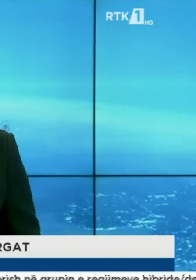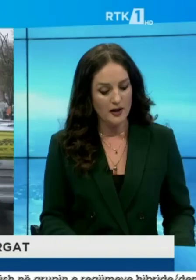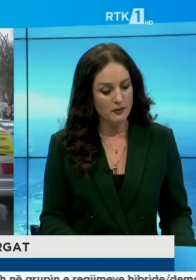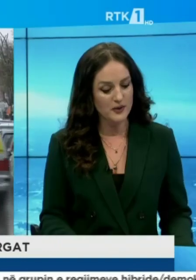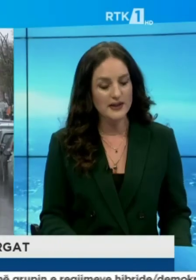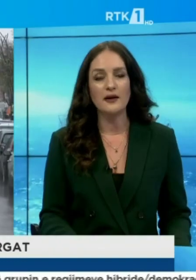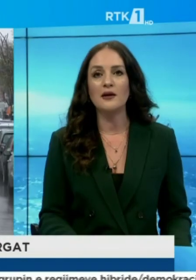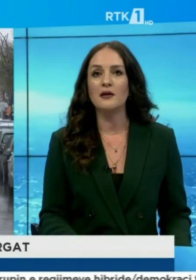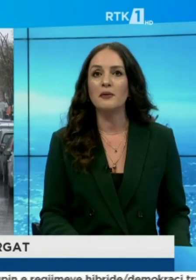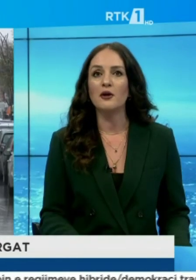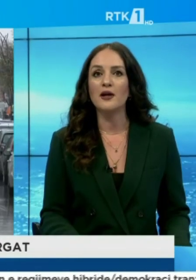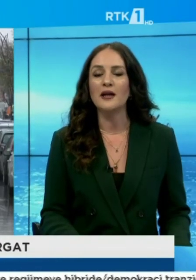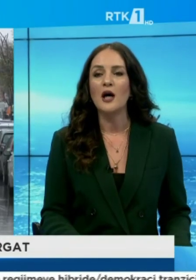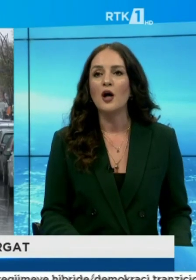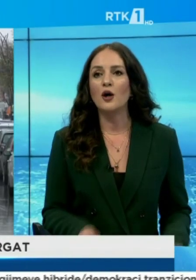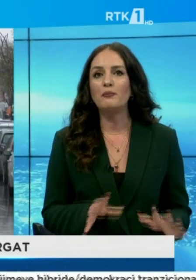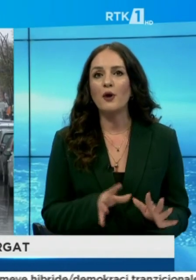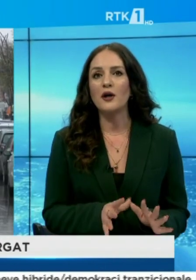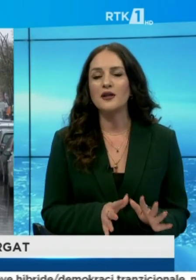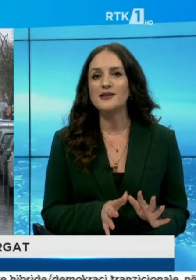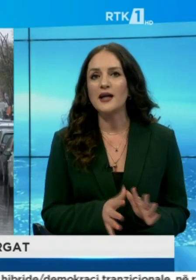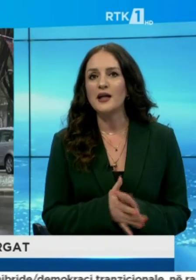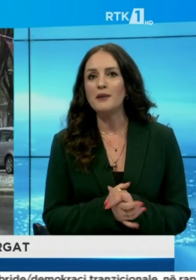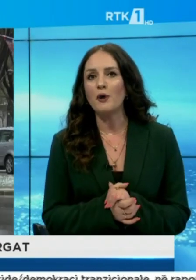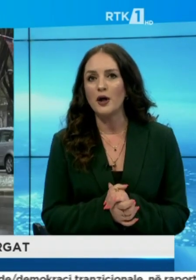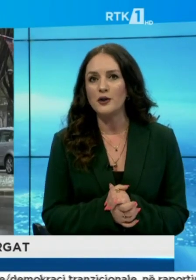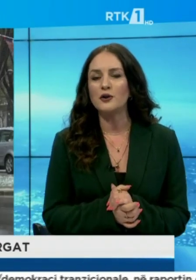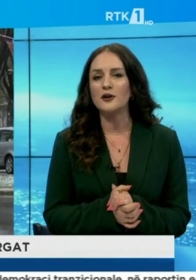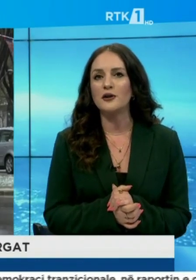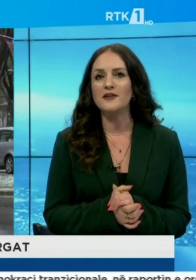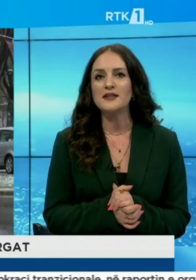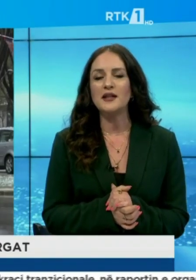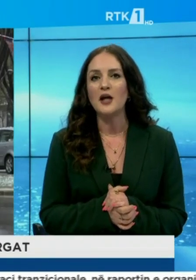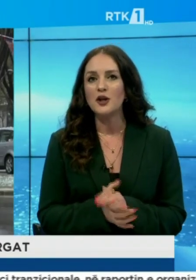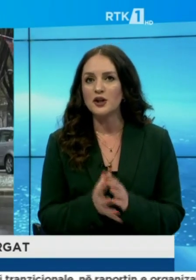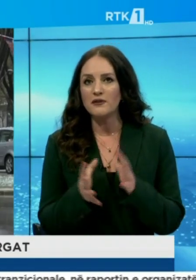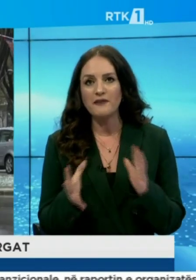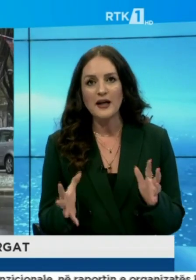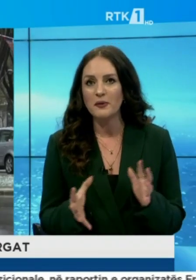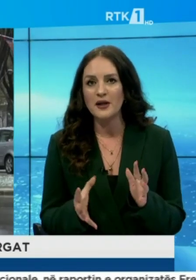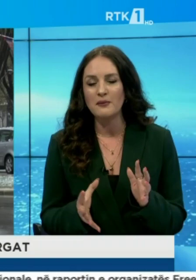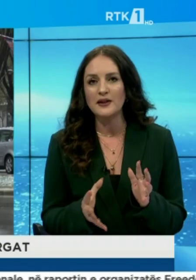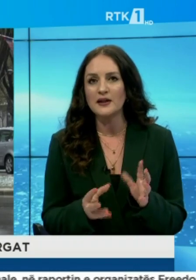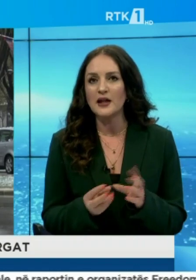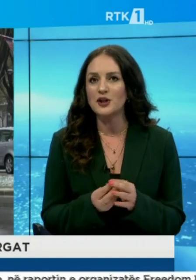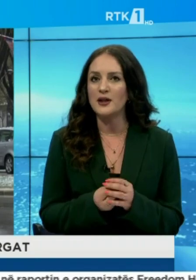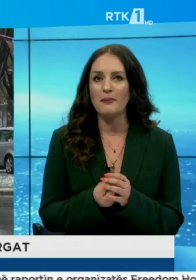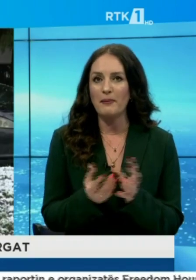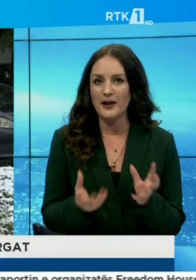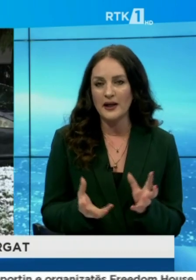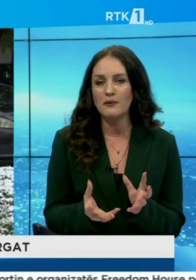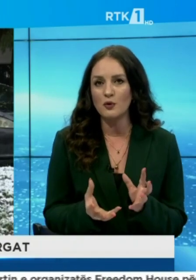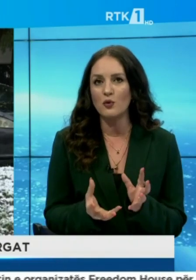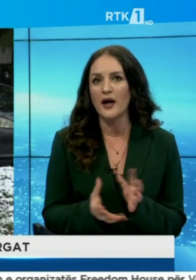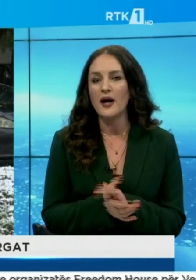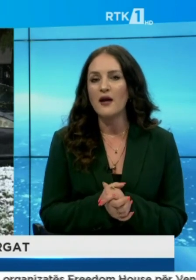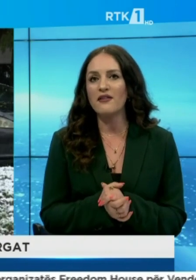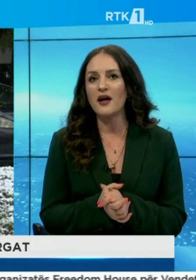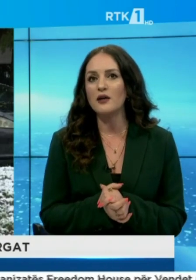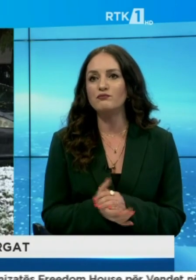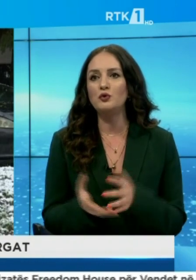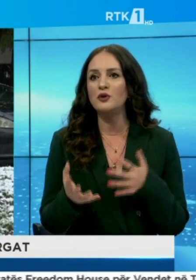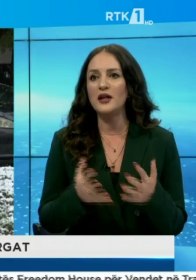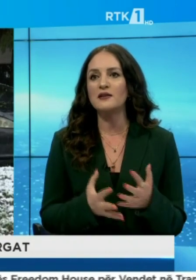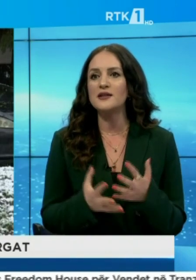korrespondentët tanë në Bruxelles në Beograd, por si e keni parë ju këtë vizit që në fakt për një mediat ka qene pa paralajmëruar